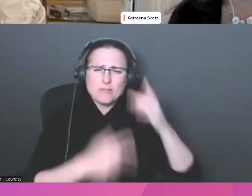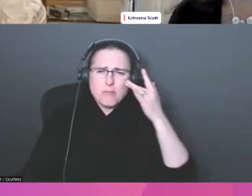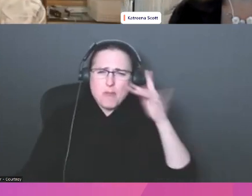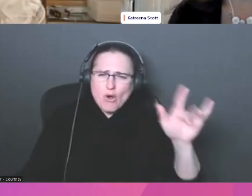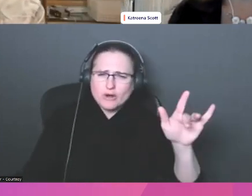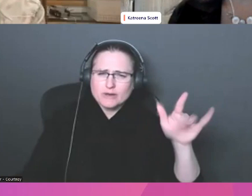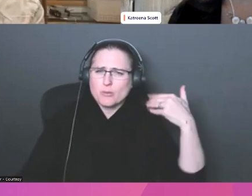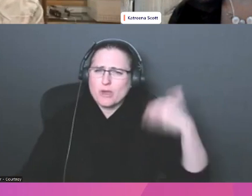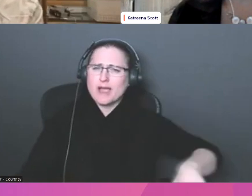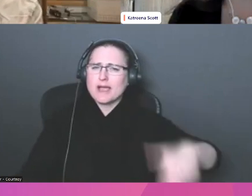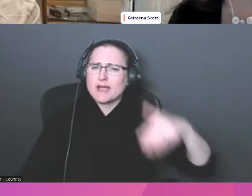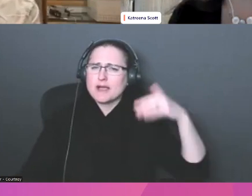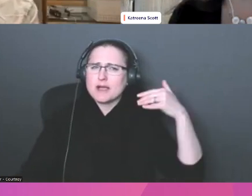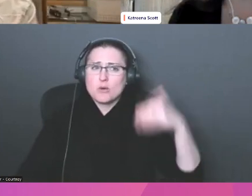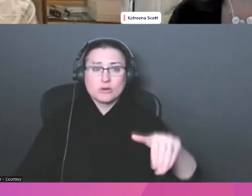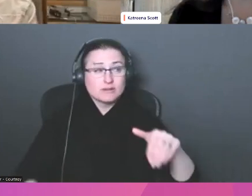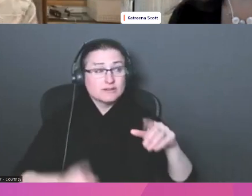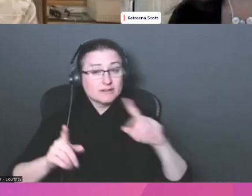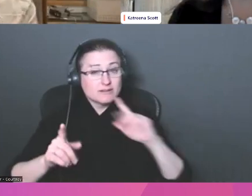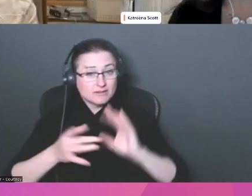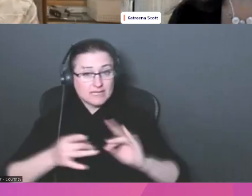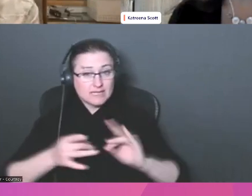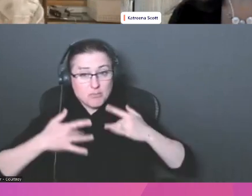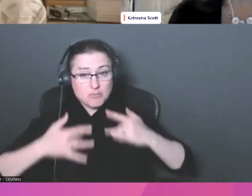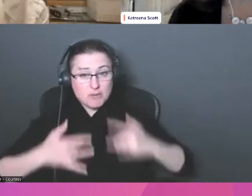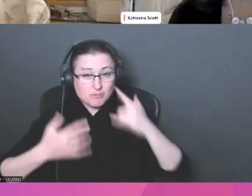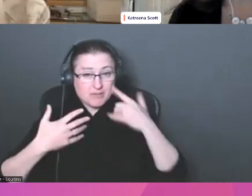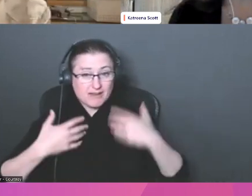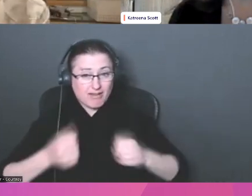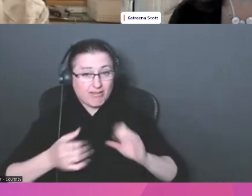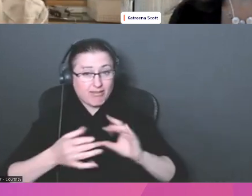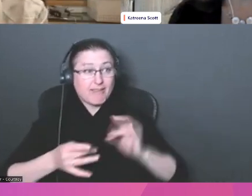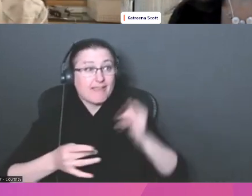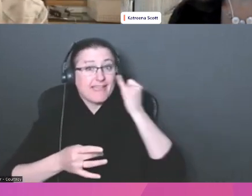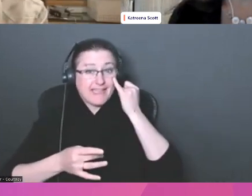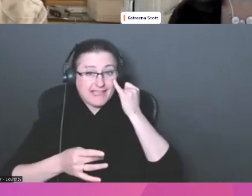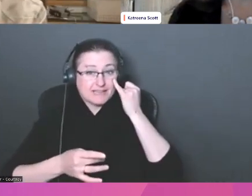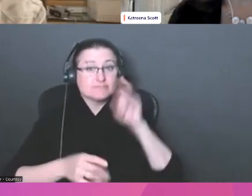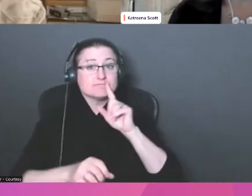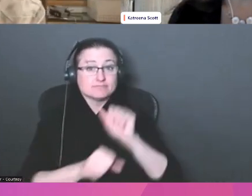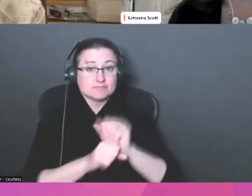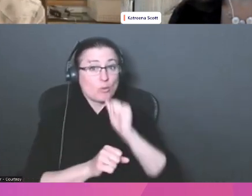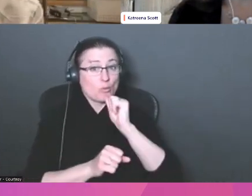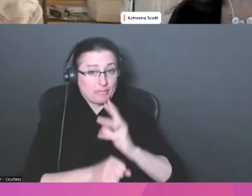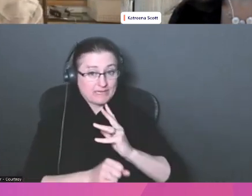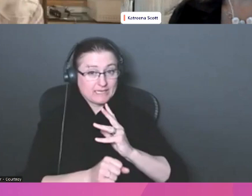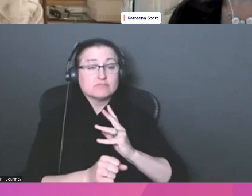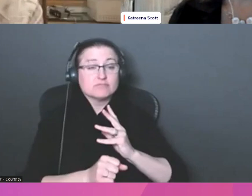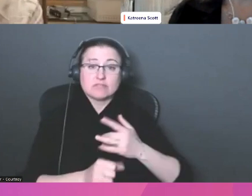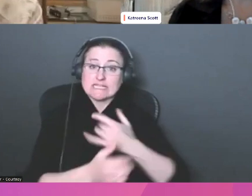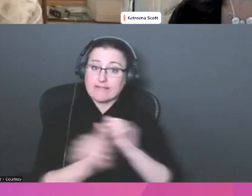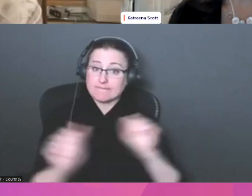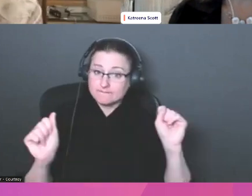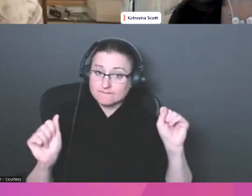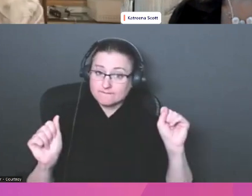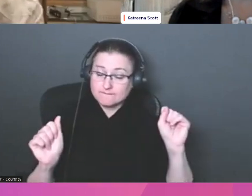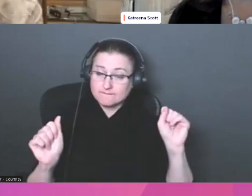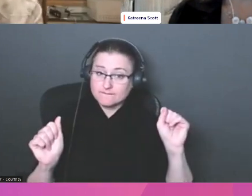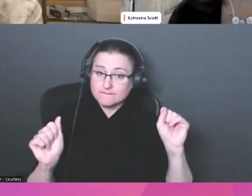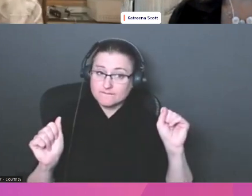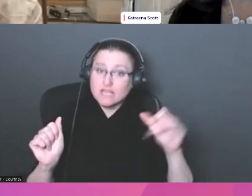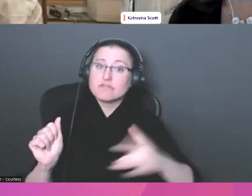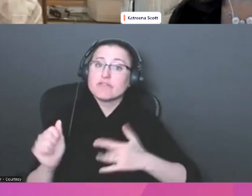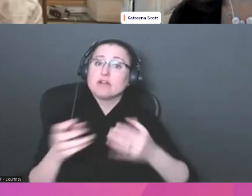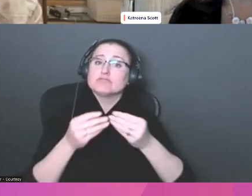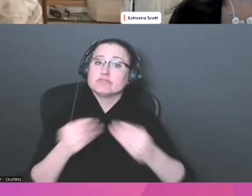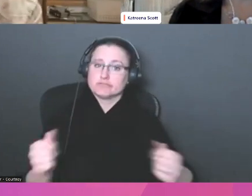Les enjeux de dépression, de santé mentale peuvent être résolus une fois, une fois que la femme se